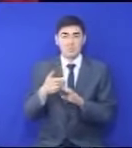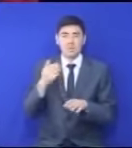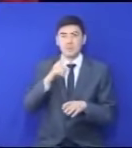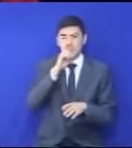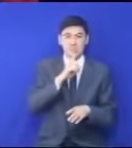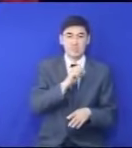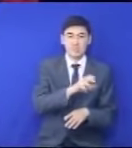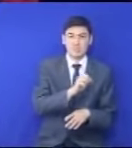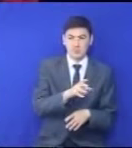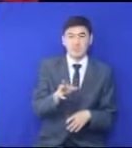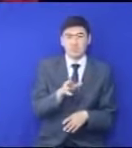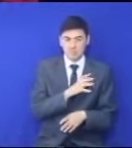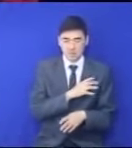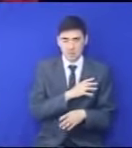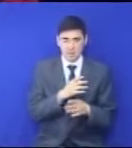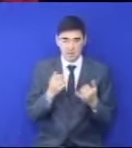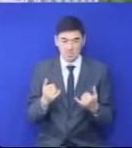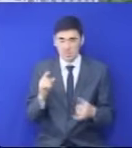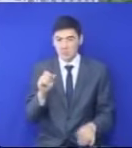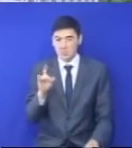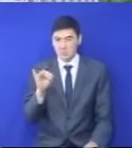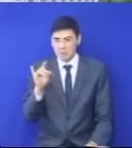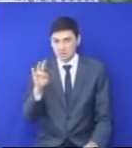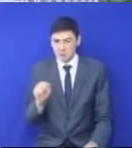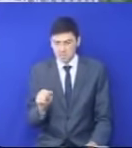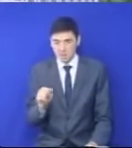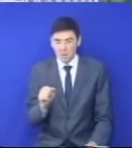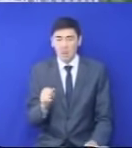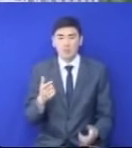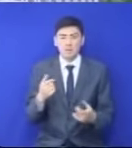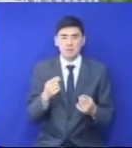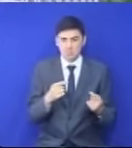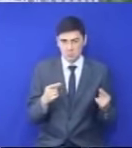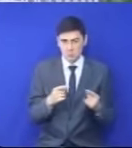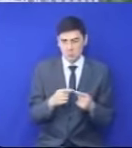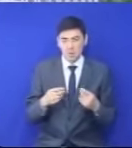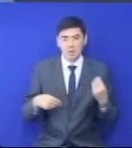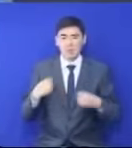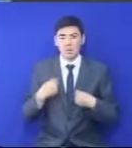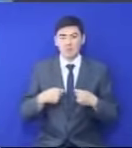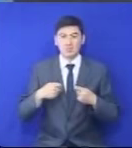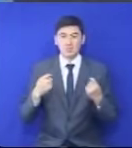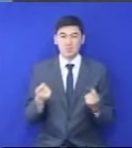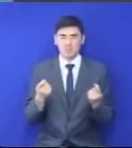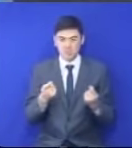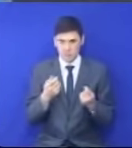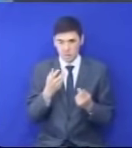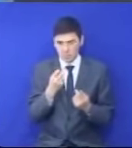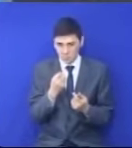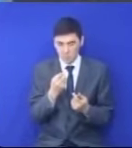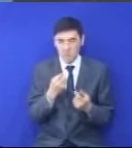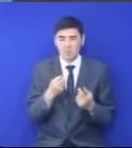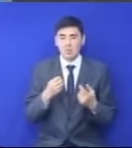сәуір айында болған. Алайда ол жолы Заринаны қайтарып алған. Студент үстінде джинсы күртеше мен шалвар, сары